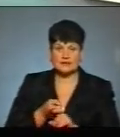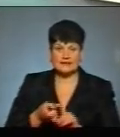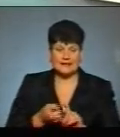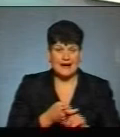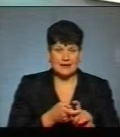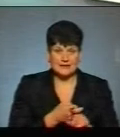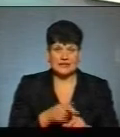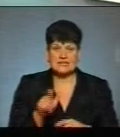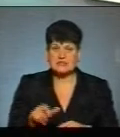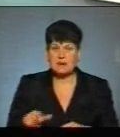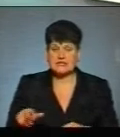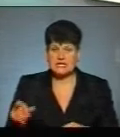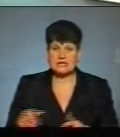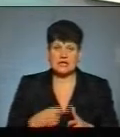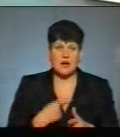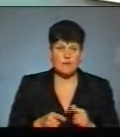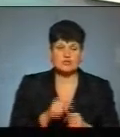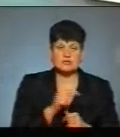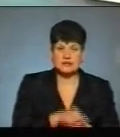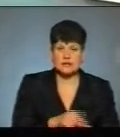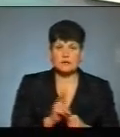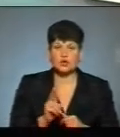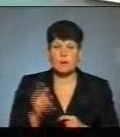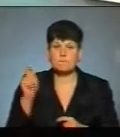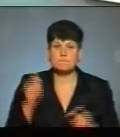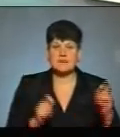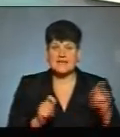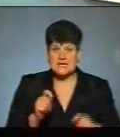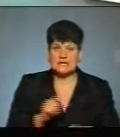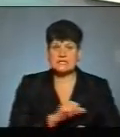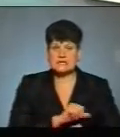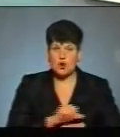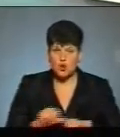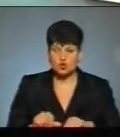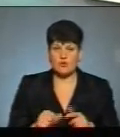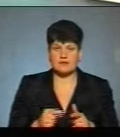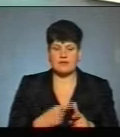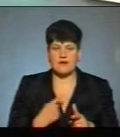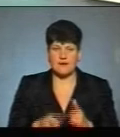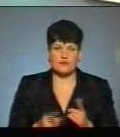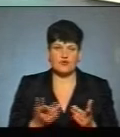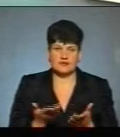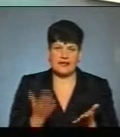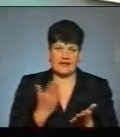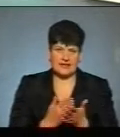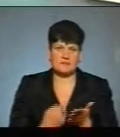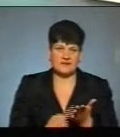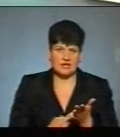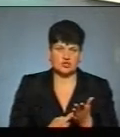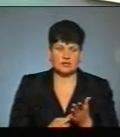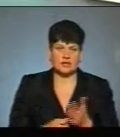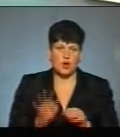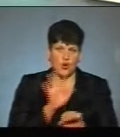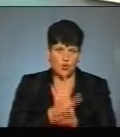або з тими особами, які, скажімо, приїхали десь за кордон або з тих місце, де є підтверджений COVID-19.